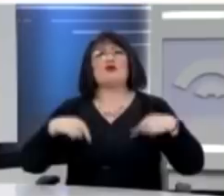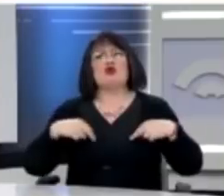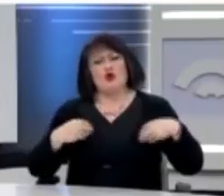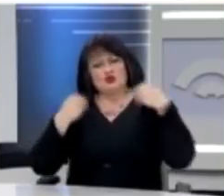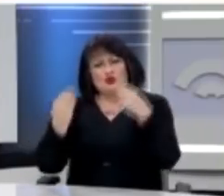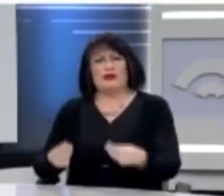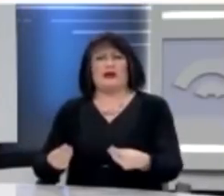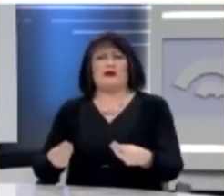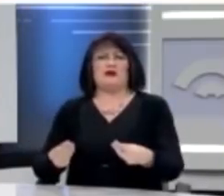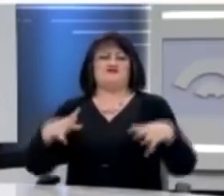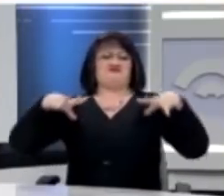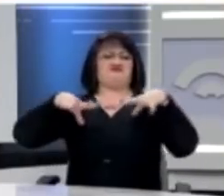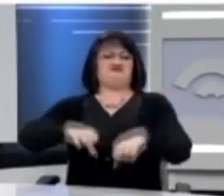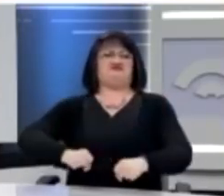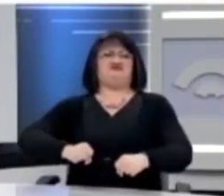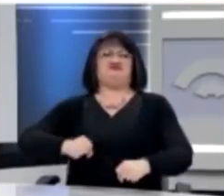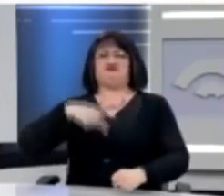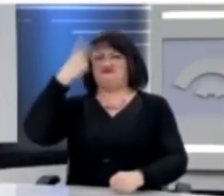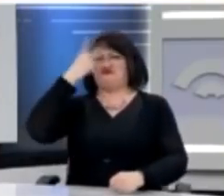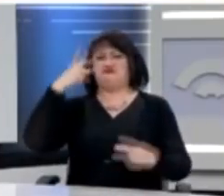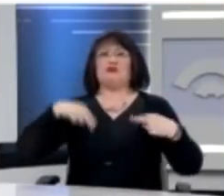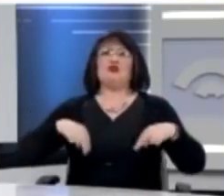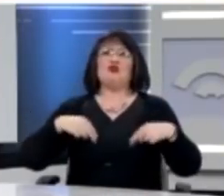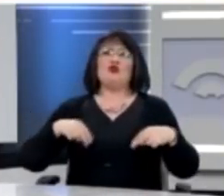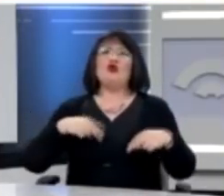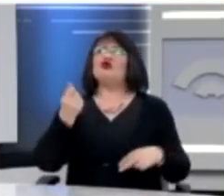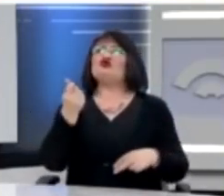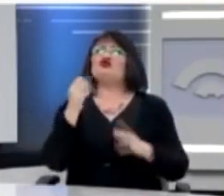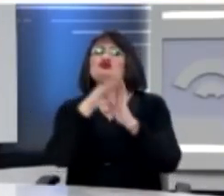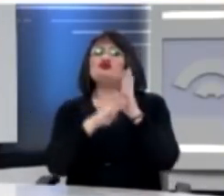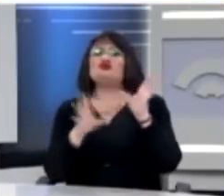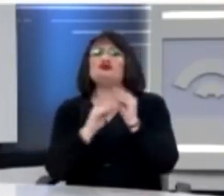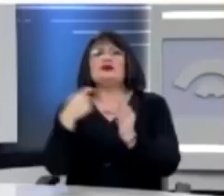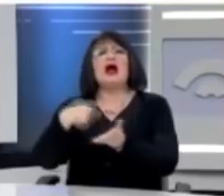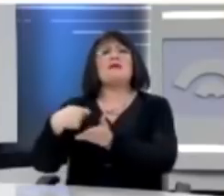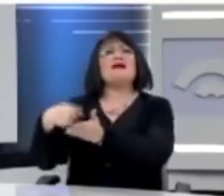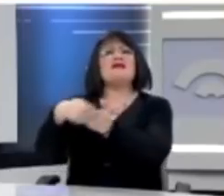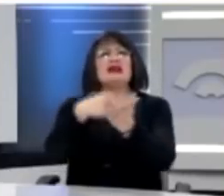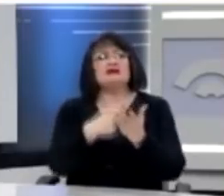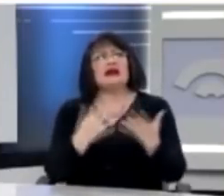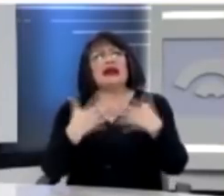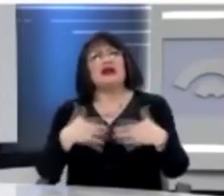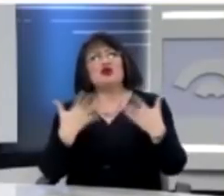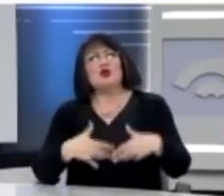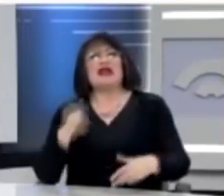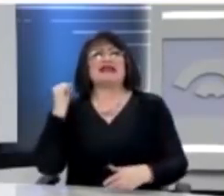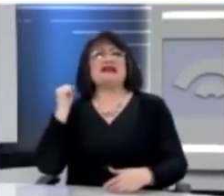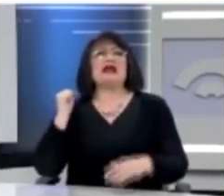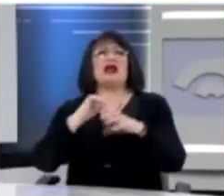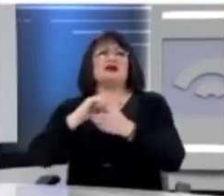τον απόλυτο άρχοντα, να διαμορφώνει όρους αμοιβής, καθώς και όρους λειτουργίας των